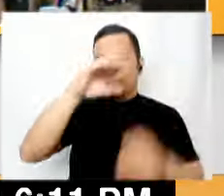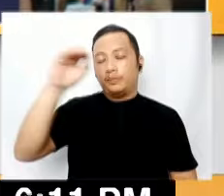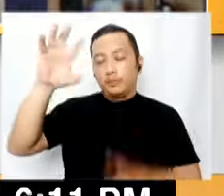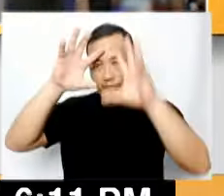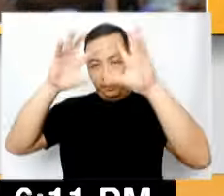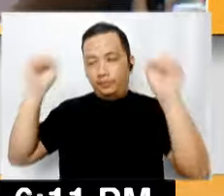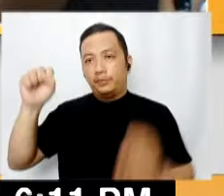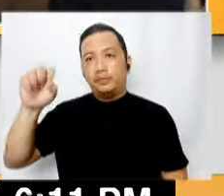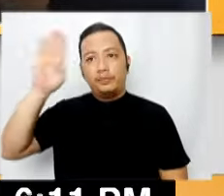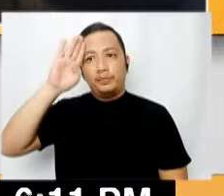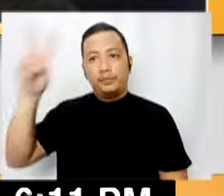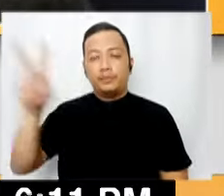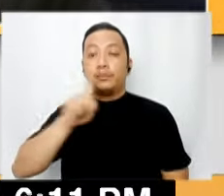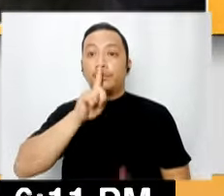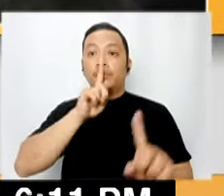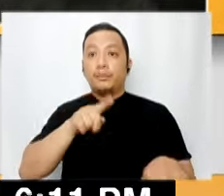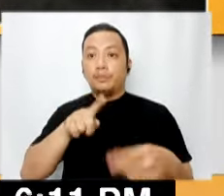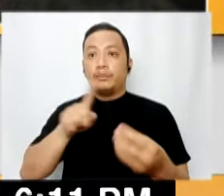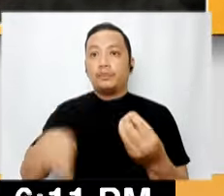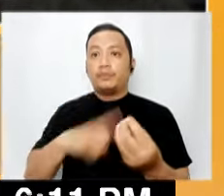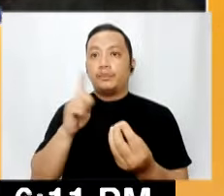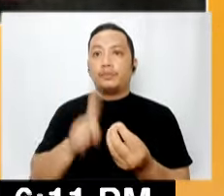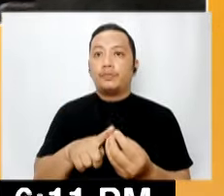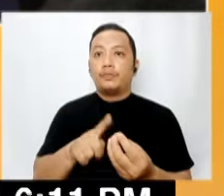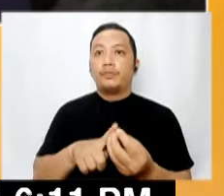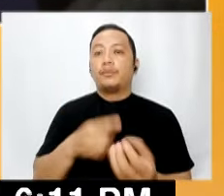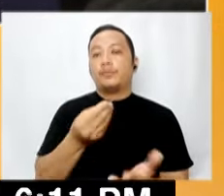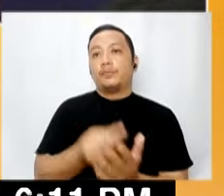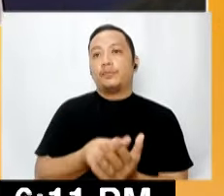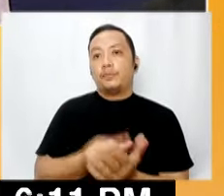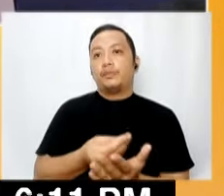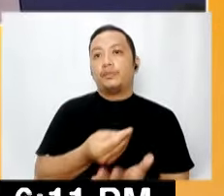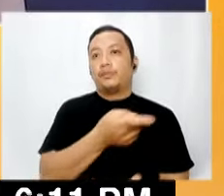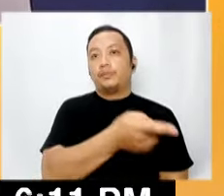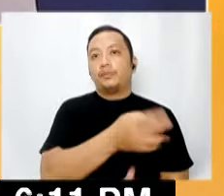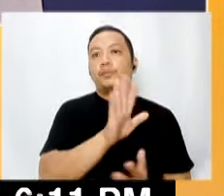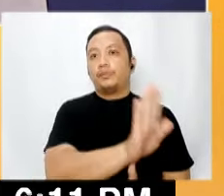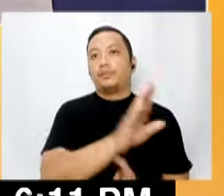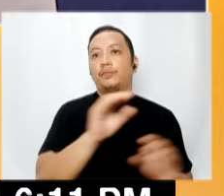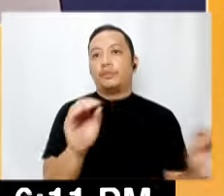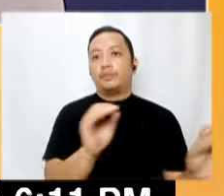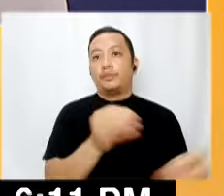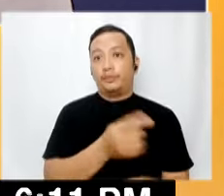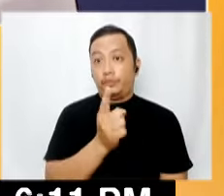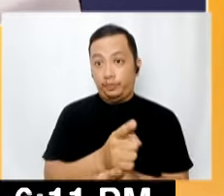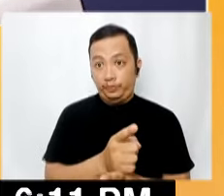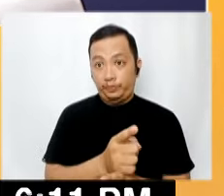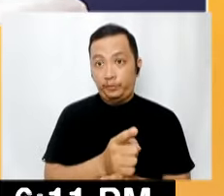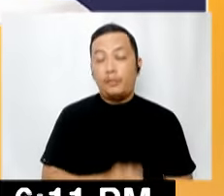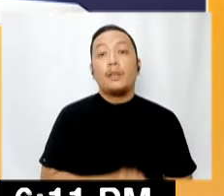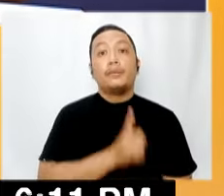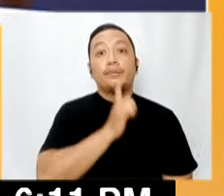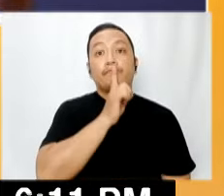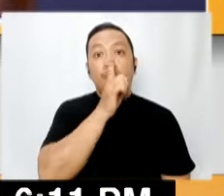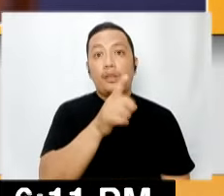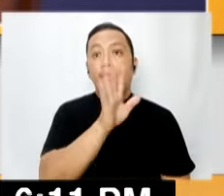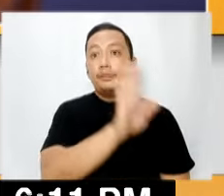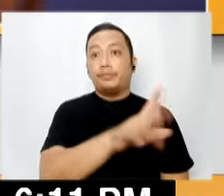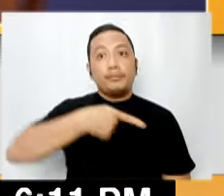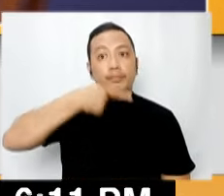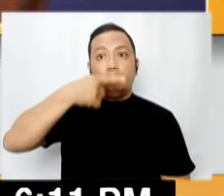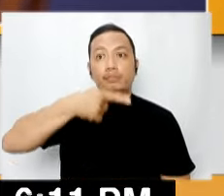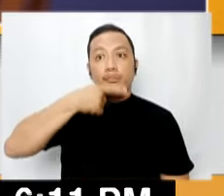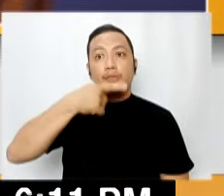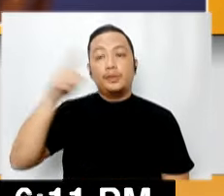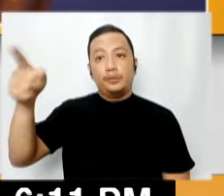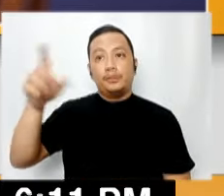ang tanong po tungkol sa mga pondong ito ng kanyang opisina. Actually, yung mga sinabi niya sa ating Pangulo